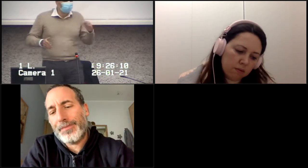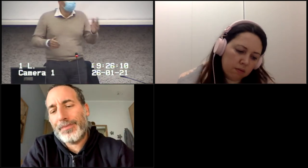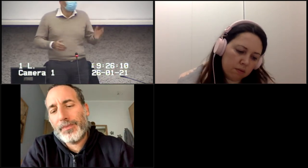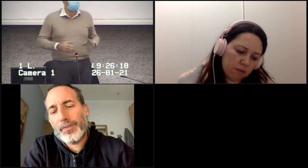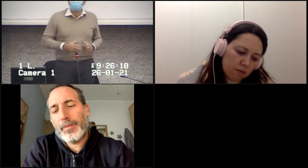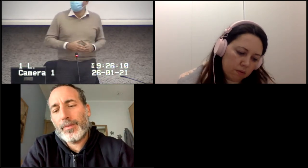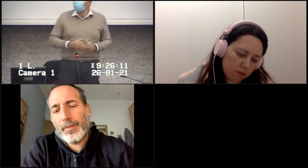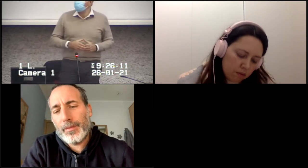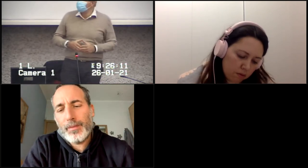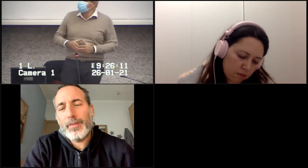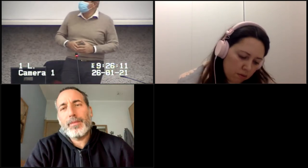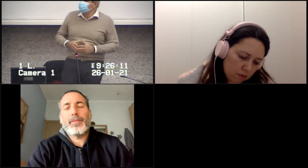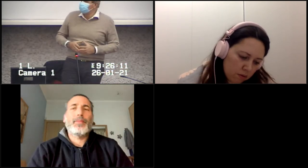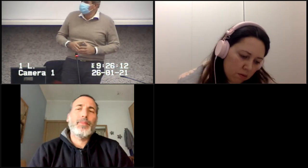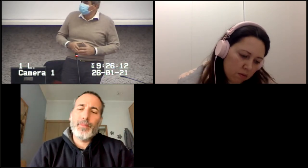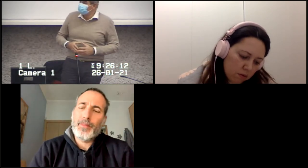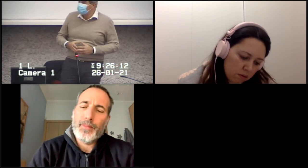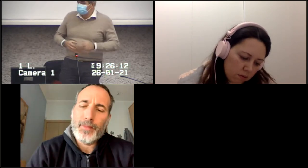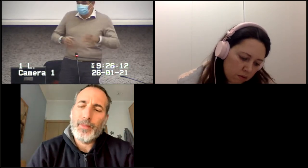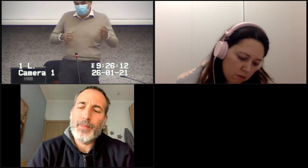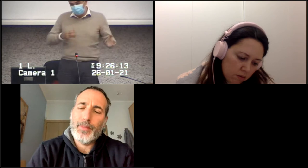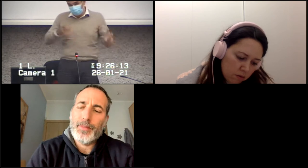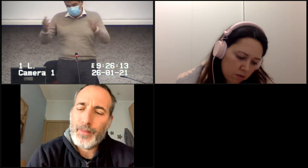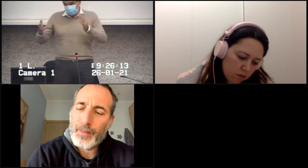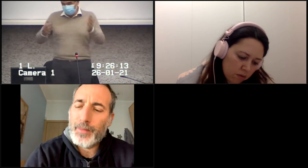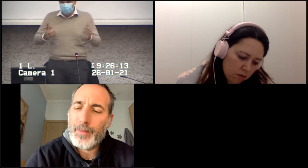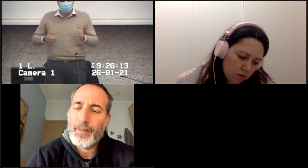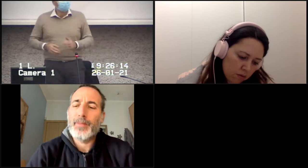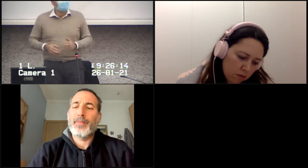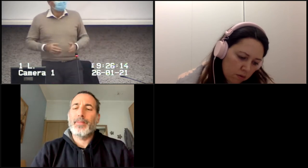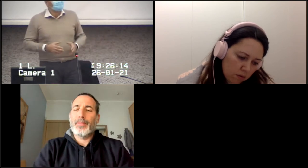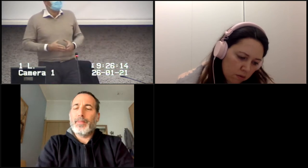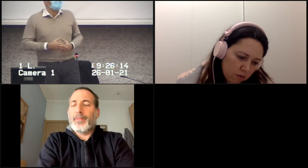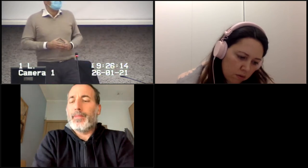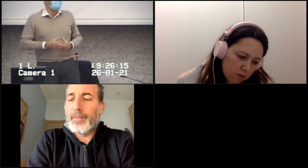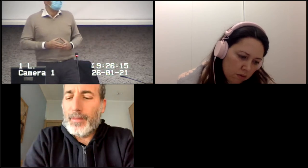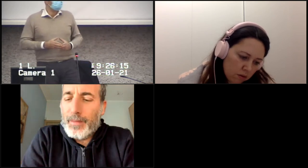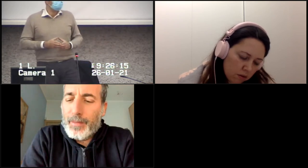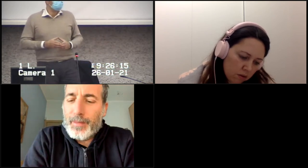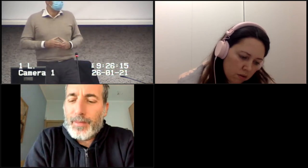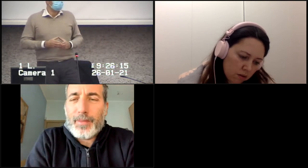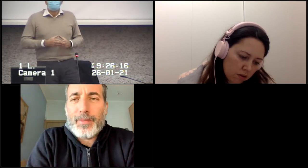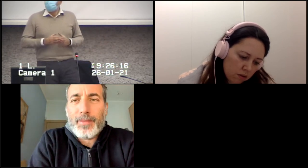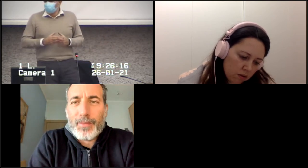gli oneri fanno parte del contributo di costruzione, che si compone di oneri e di costi.